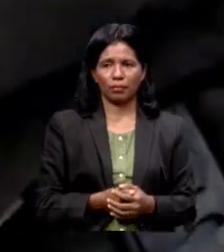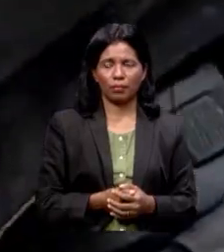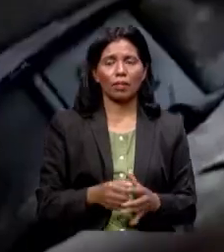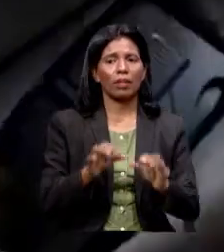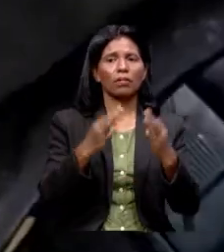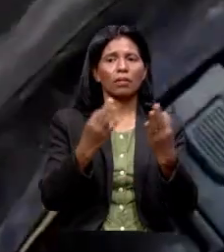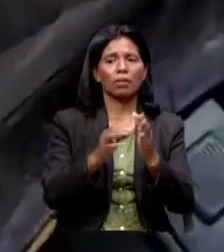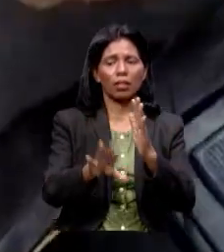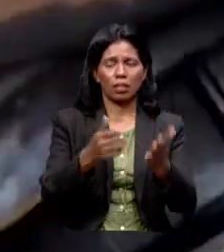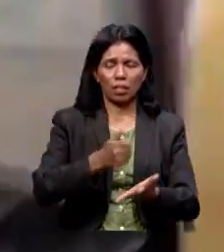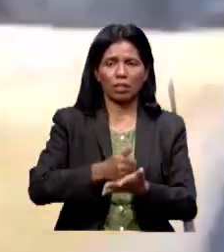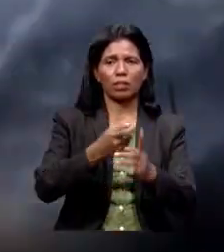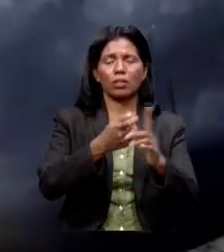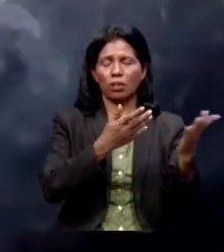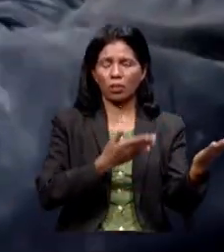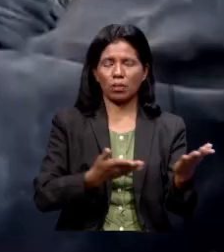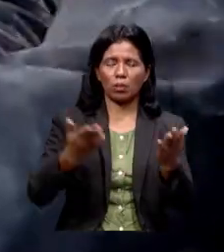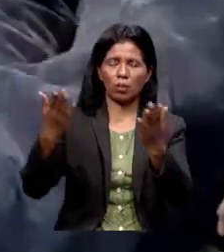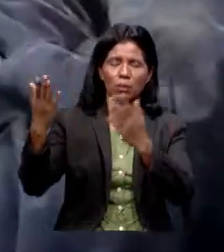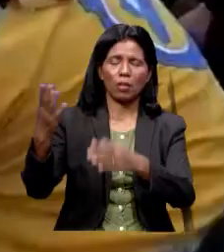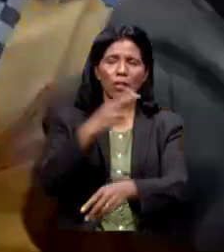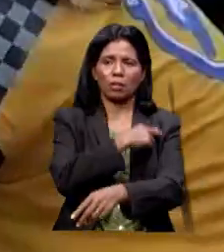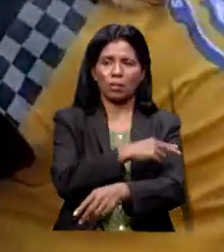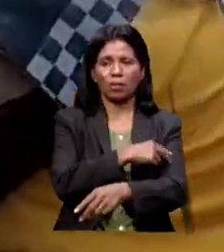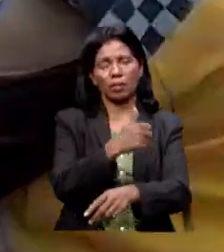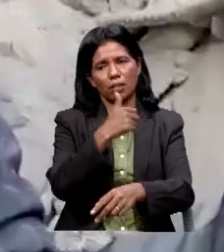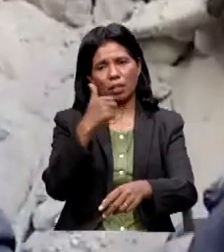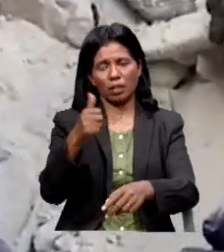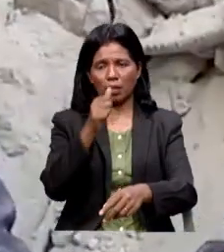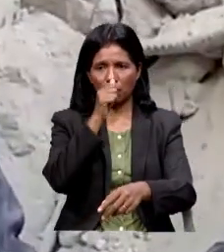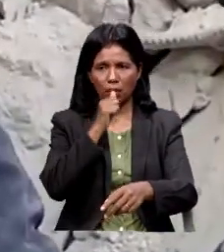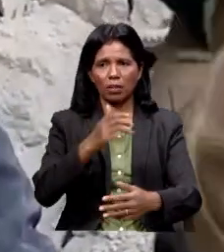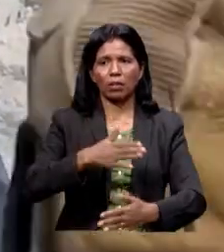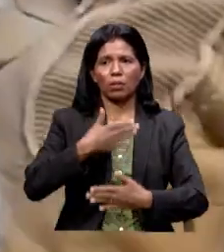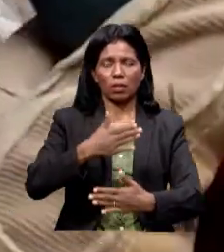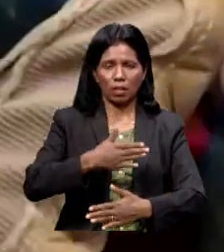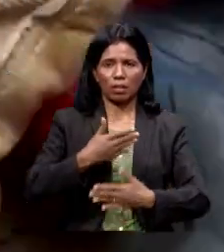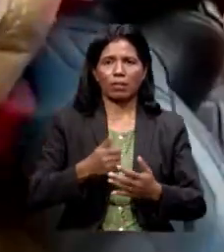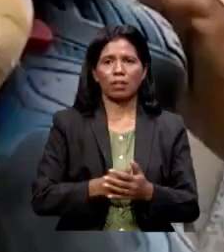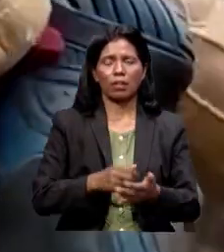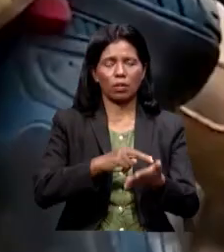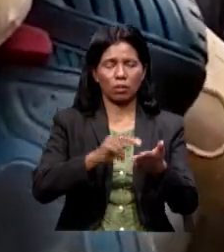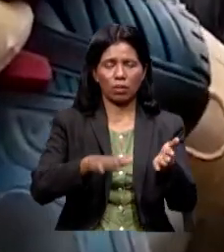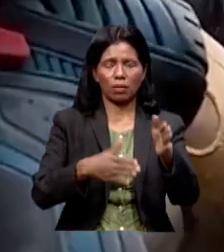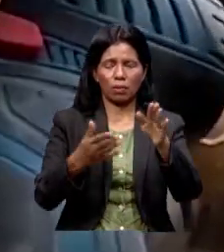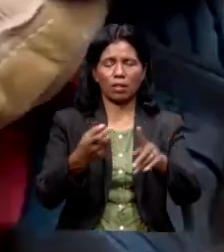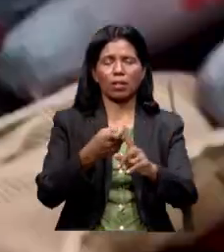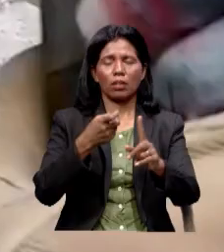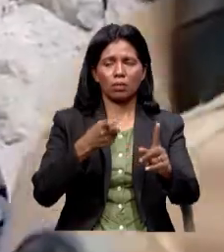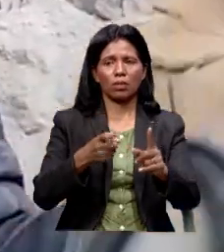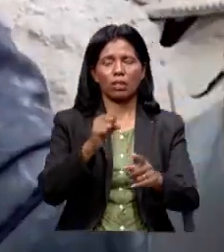Familia nebe hetan salvasaun ne lor keras ba ambulansia enkuanto sira seluk hak matek no kontenti. Numeru mate usi rainak doko iha rezion